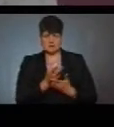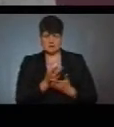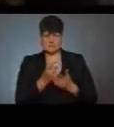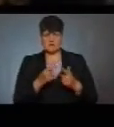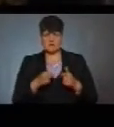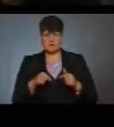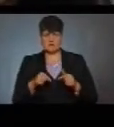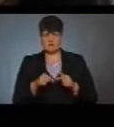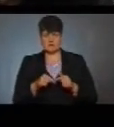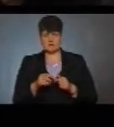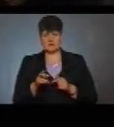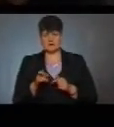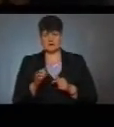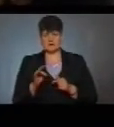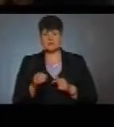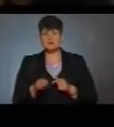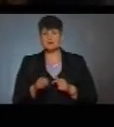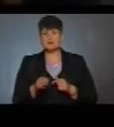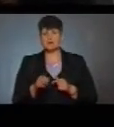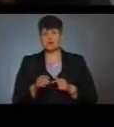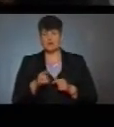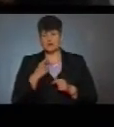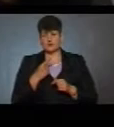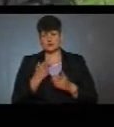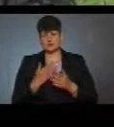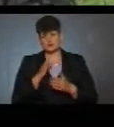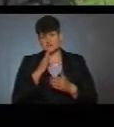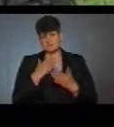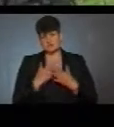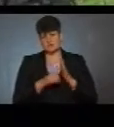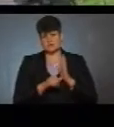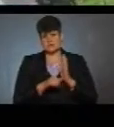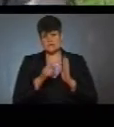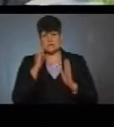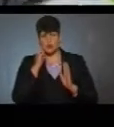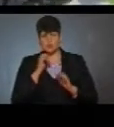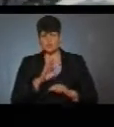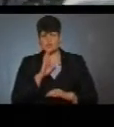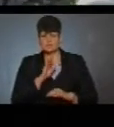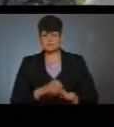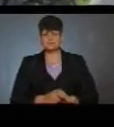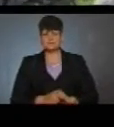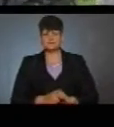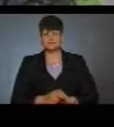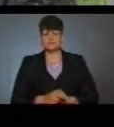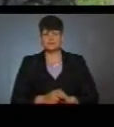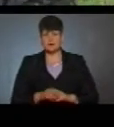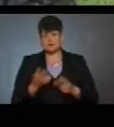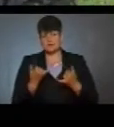відділенні ВАІД. Галина Варзер каже, травмовані близько 60 років. Поліція відкрила кримінальну справу за частиною першої